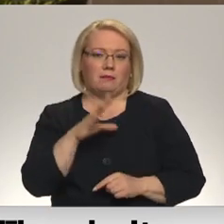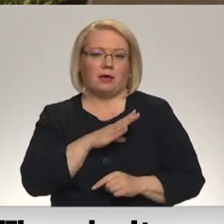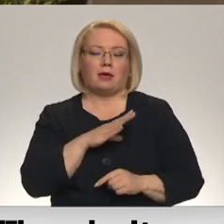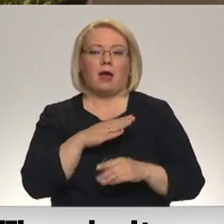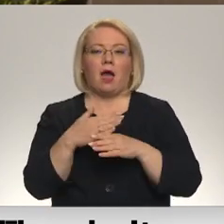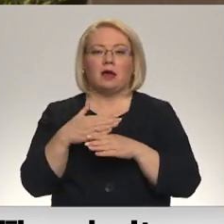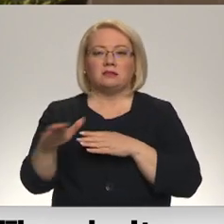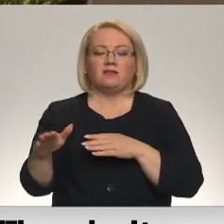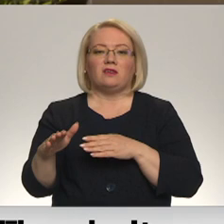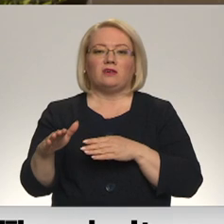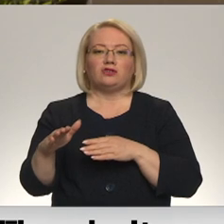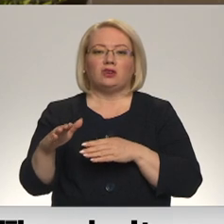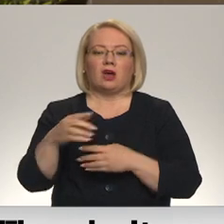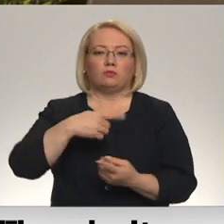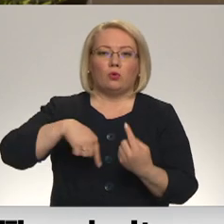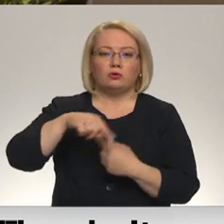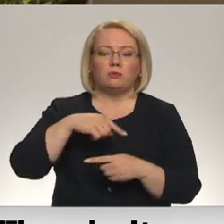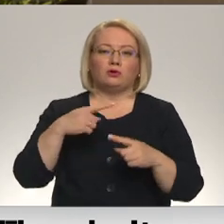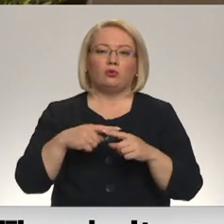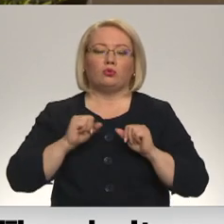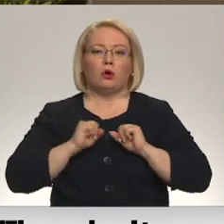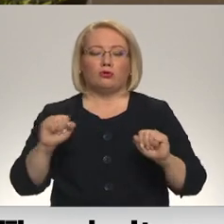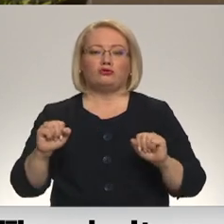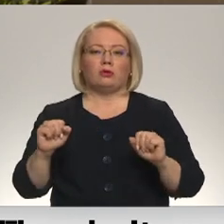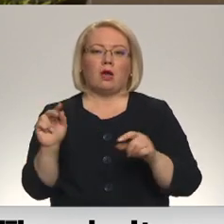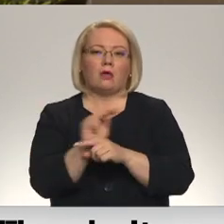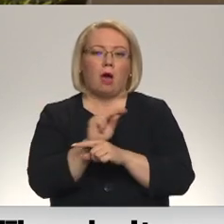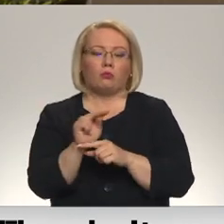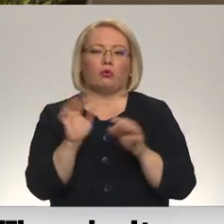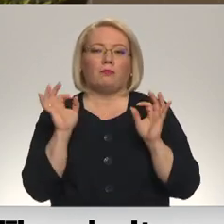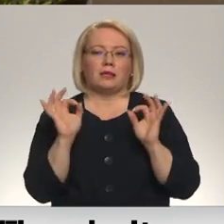atsevišķās plūsmas un nodrošināt aprūpu tieši